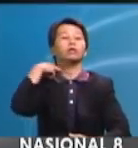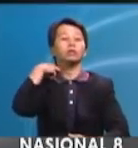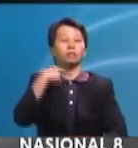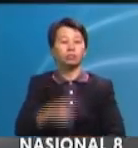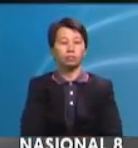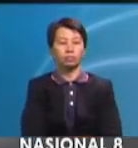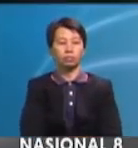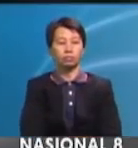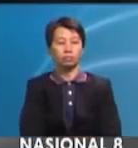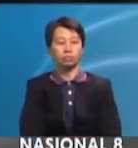leher